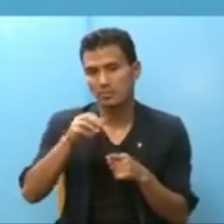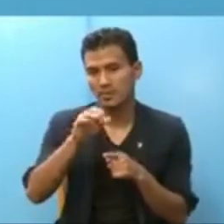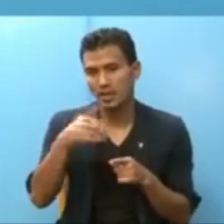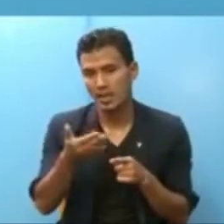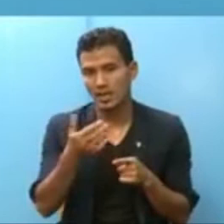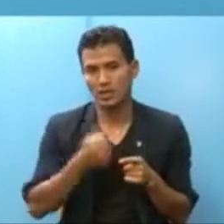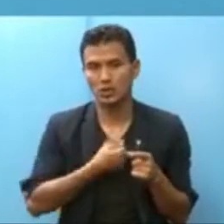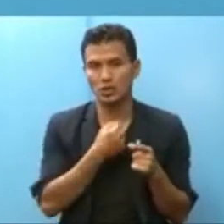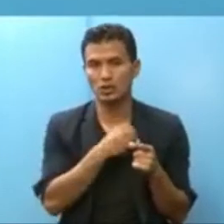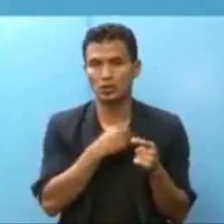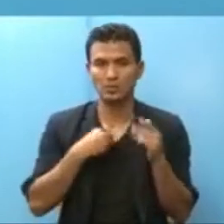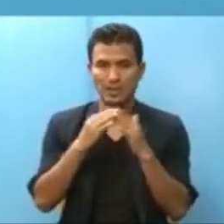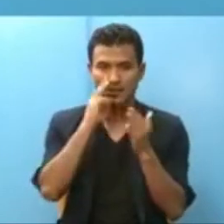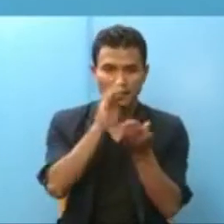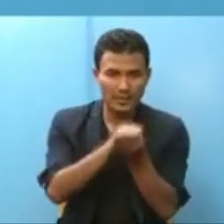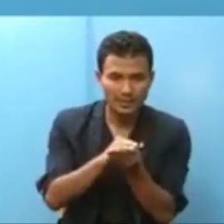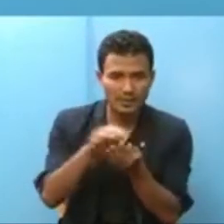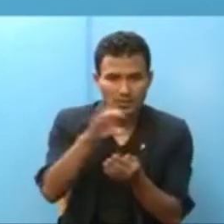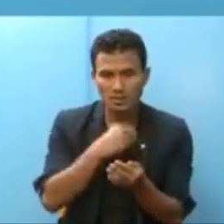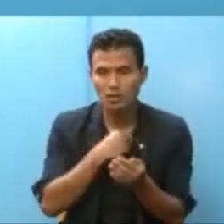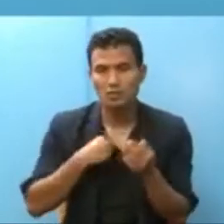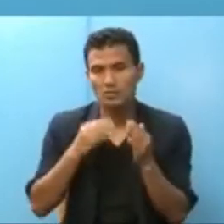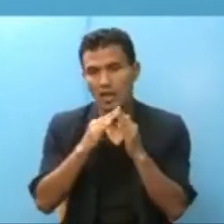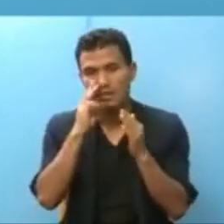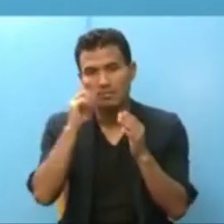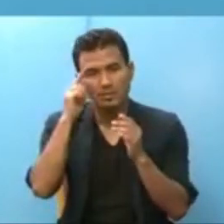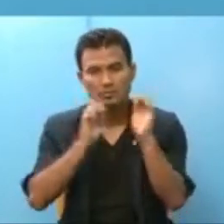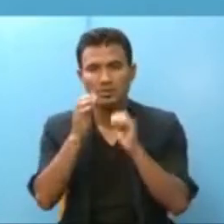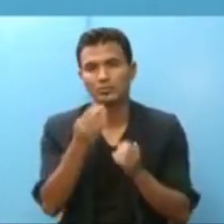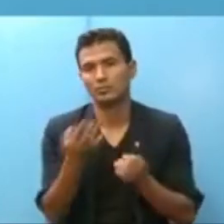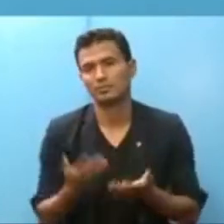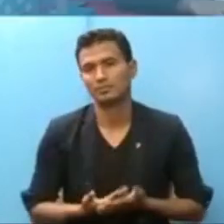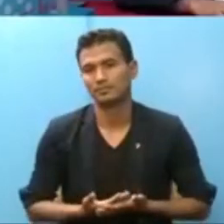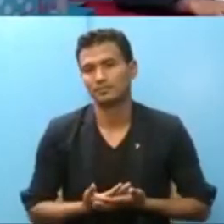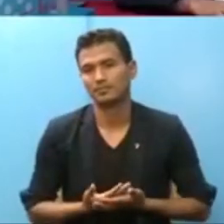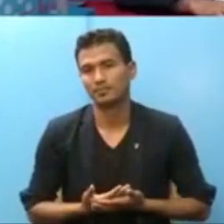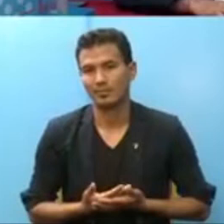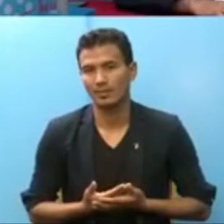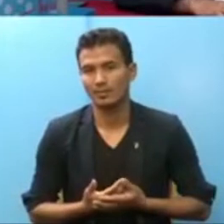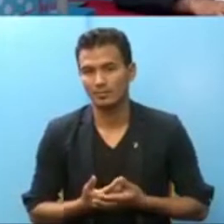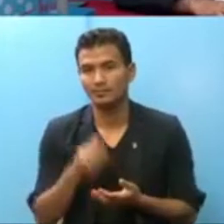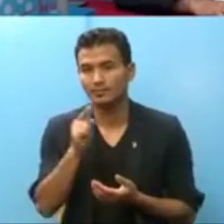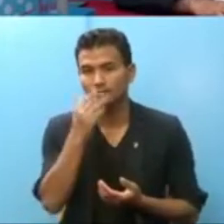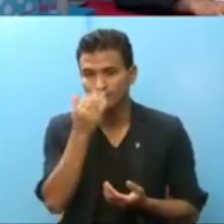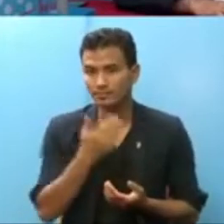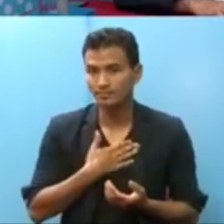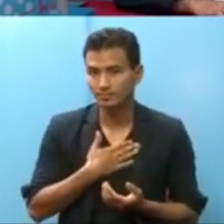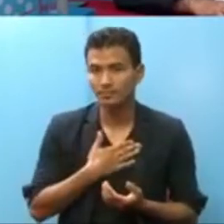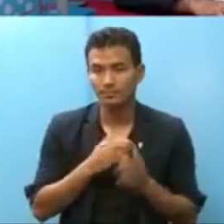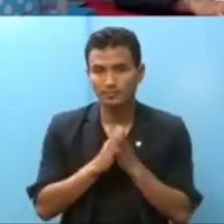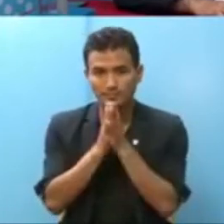राखनी तेस्टा कुरा है रूप सब्सक्राइब ना संभव नहां सक्षा तेस्टा कुरा है मैरो